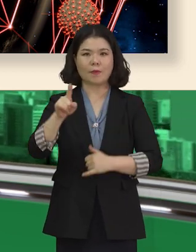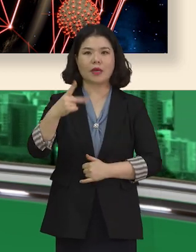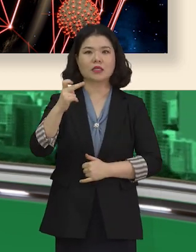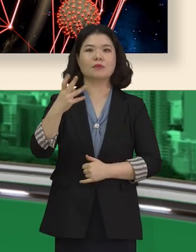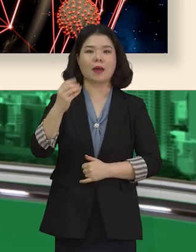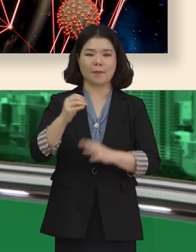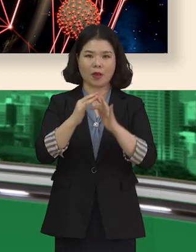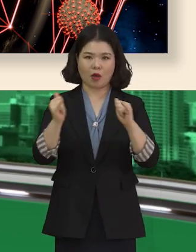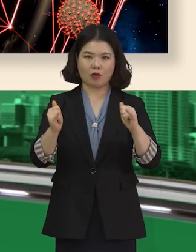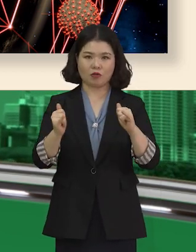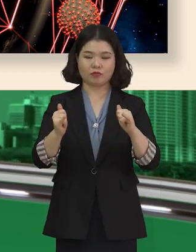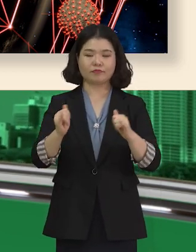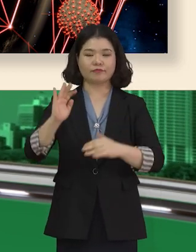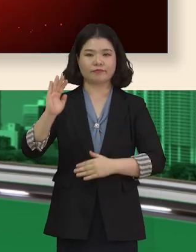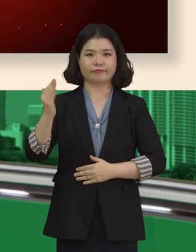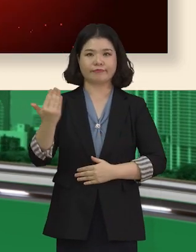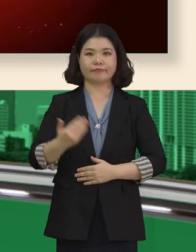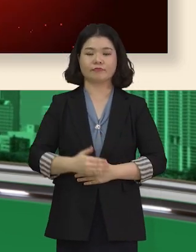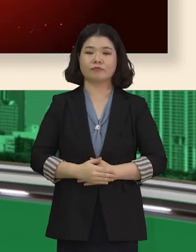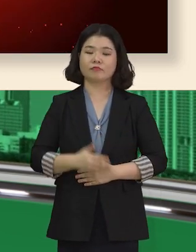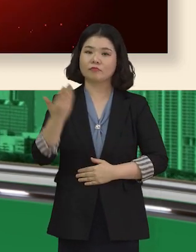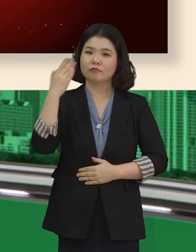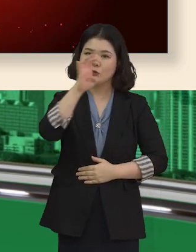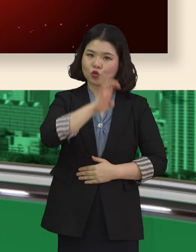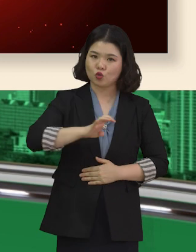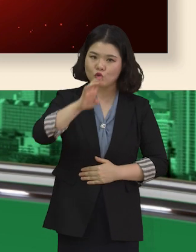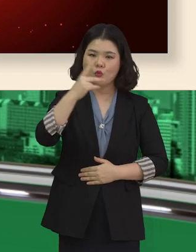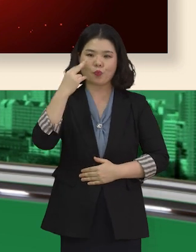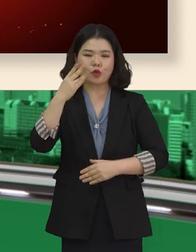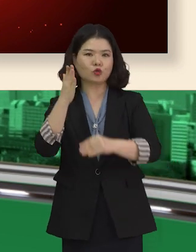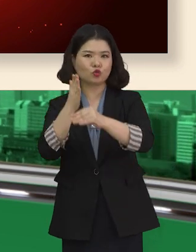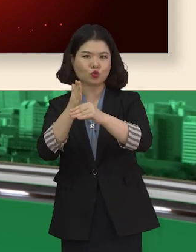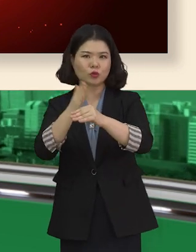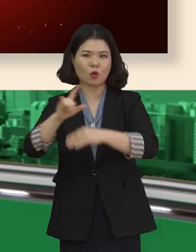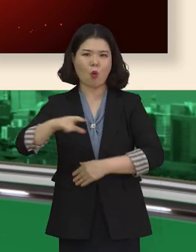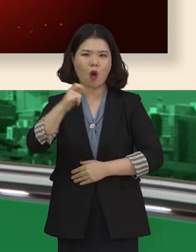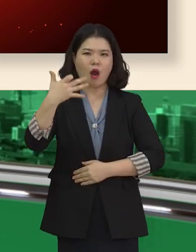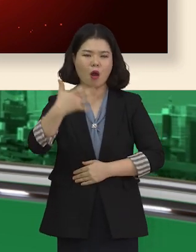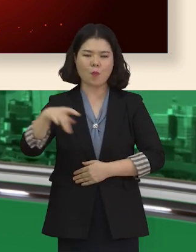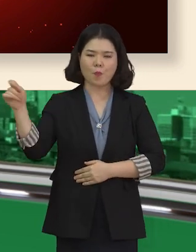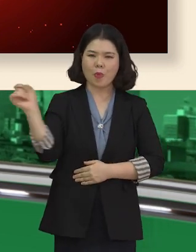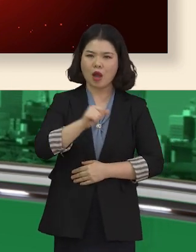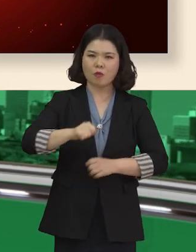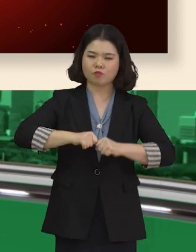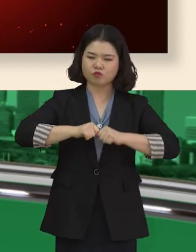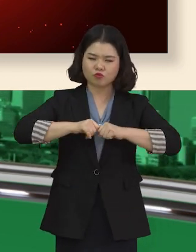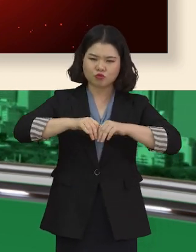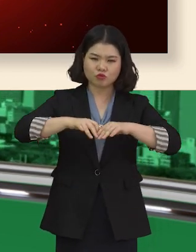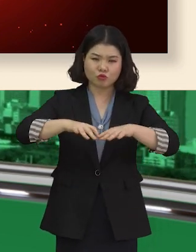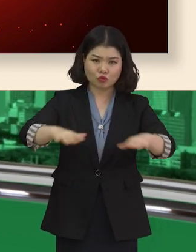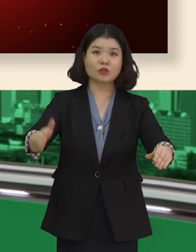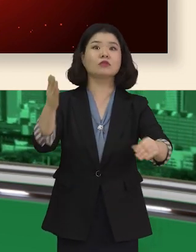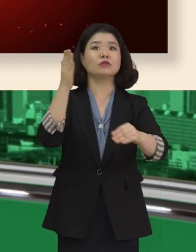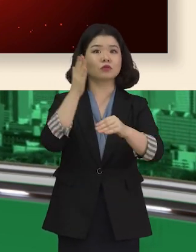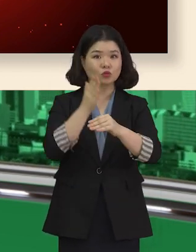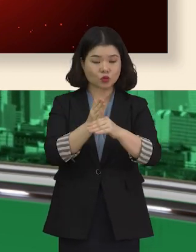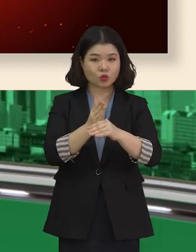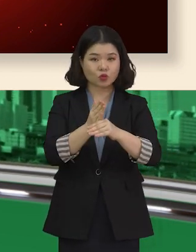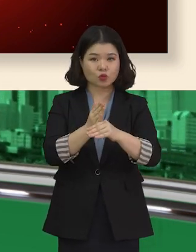112만 명대를 기록했습니다. 최근 유럽과 미국을 중심으로 코로나19가 빠르게 재확산하는